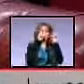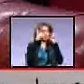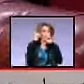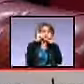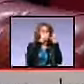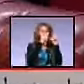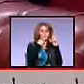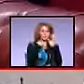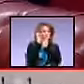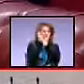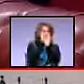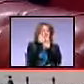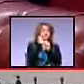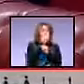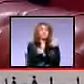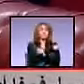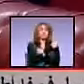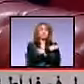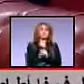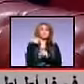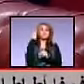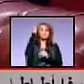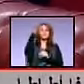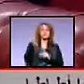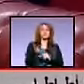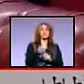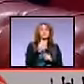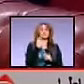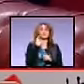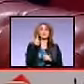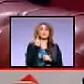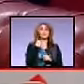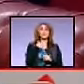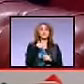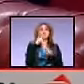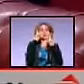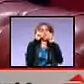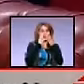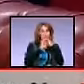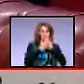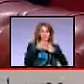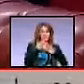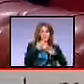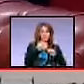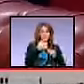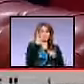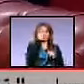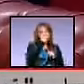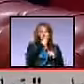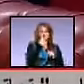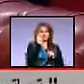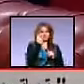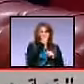ناحيه، لحد ما تاني يوم رحت الاستاذ شريف عرفه وعملت تيست الكاميرا، فانا شايف وشه ورا